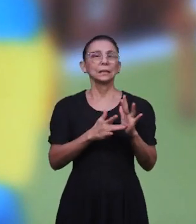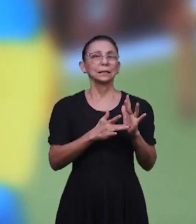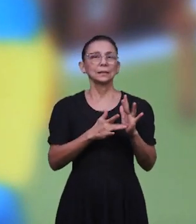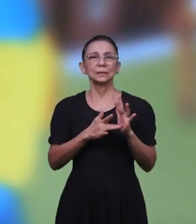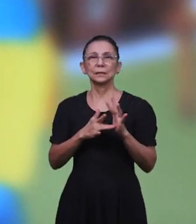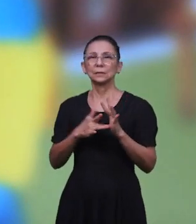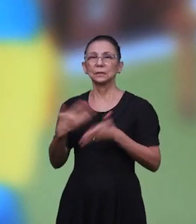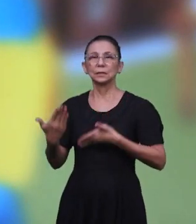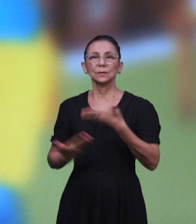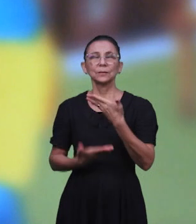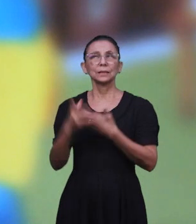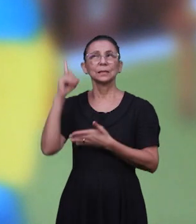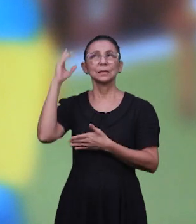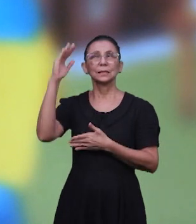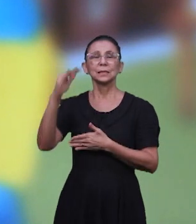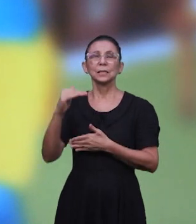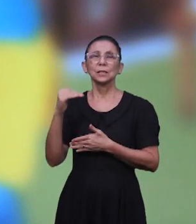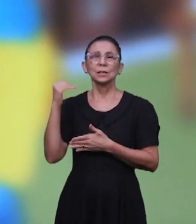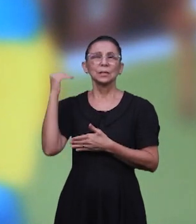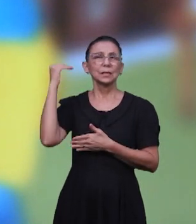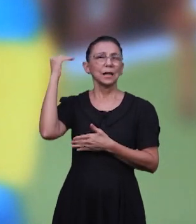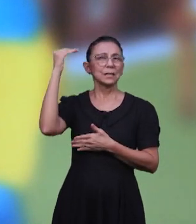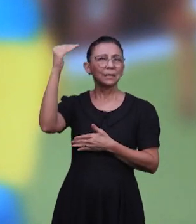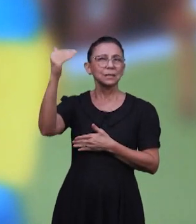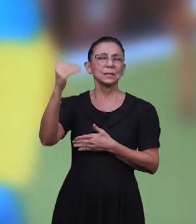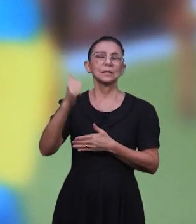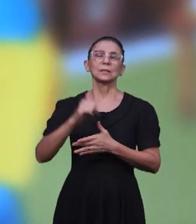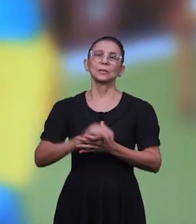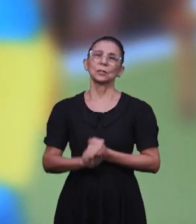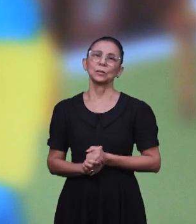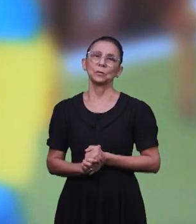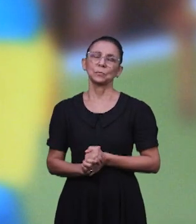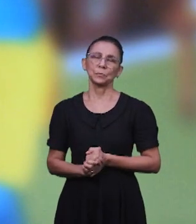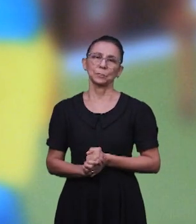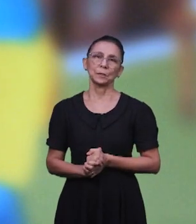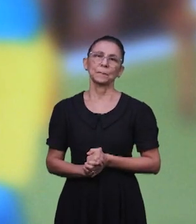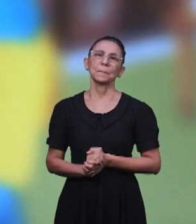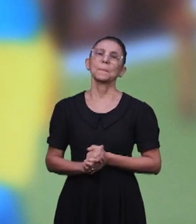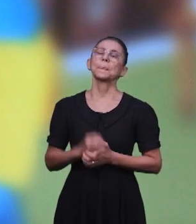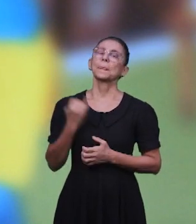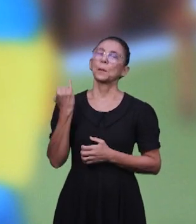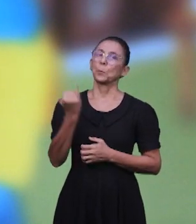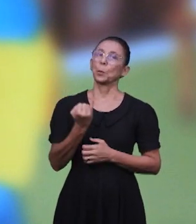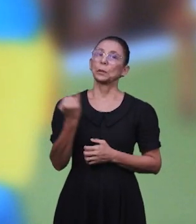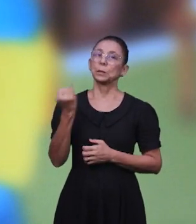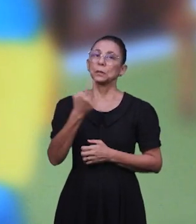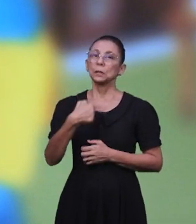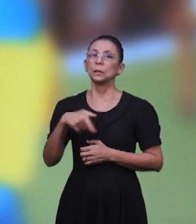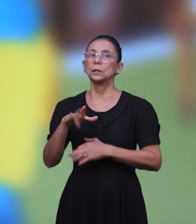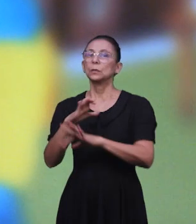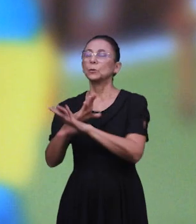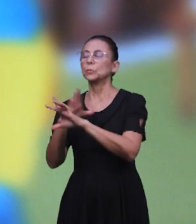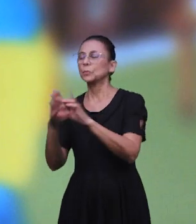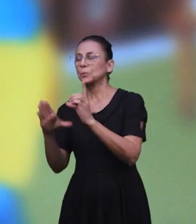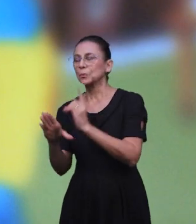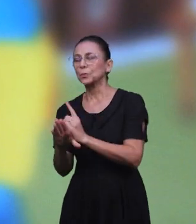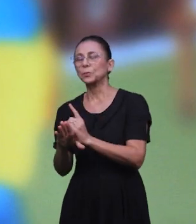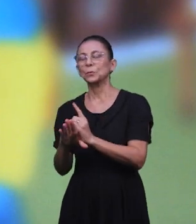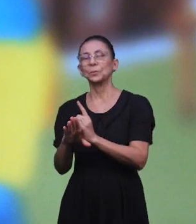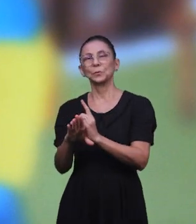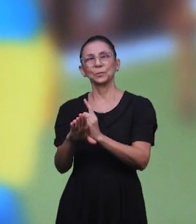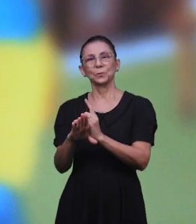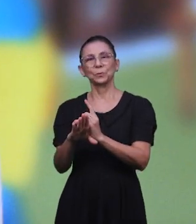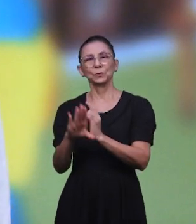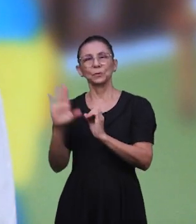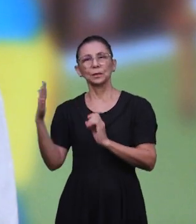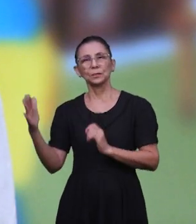toutes choses. Et la joie d'être dans les cultes pour adorer à Dieu ensemble dans le corps de